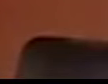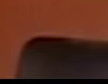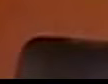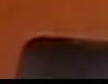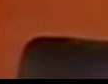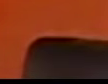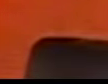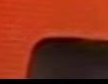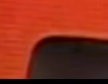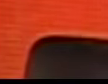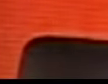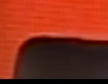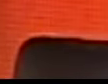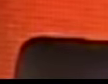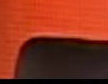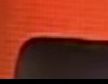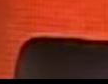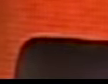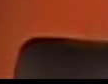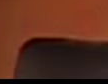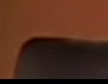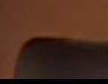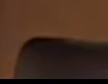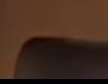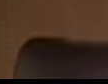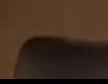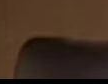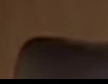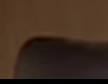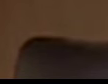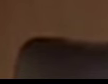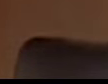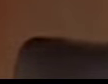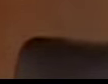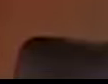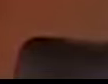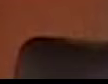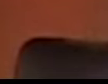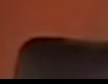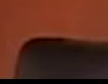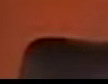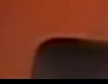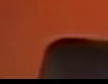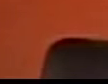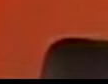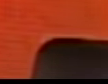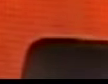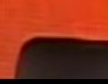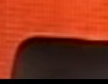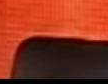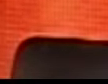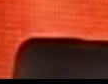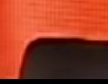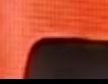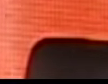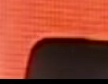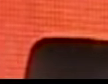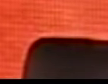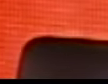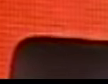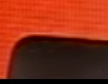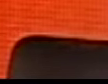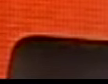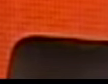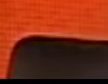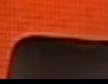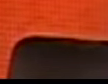chunga sukta kawitu tian y shina yata. Hemodiálisis nishkapa chunga chayshina tiarinami tian y chaywanmi chayshina